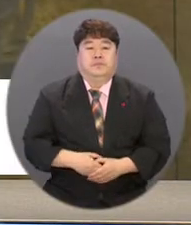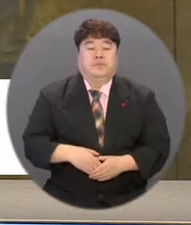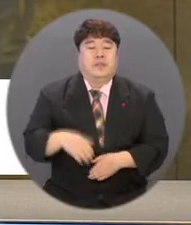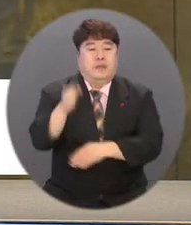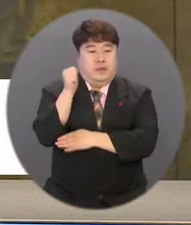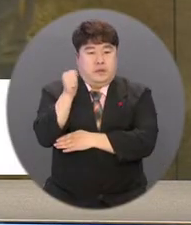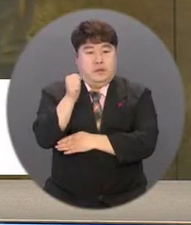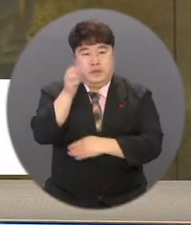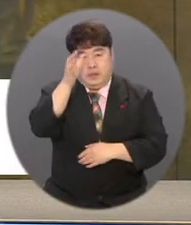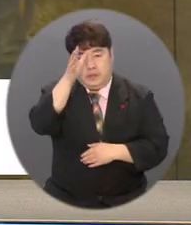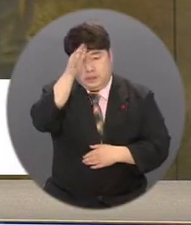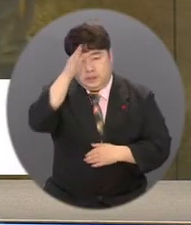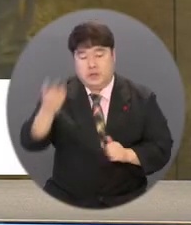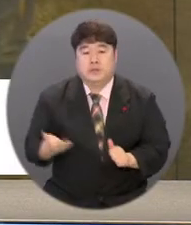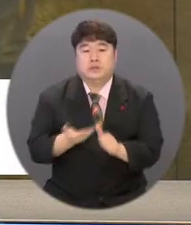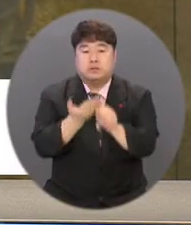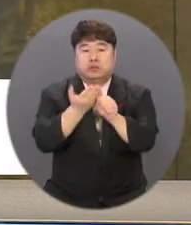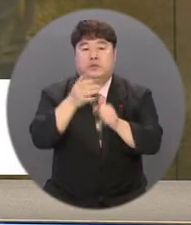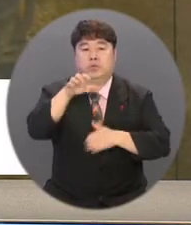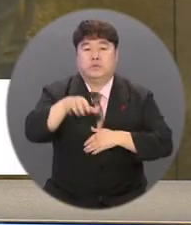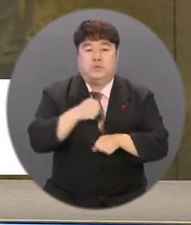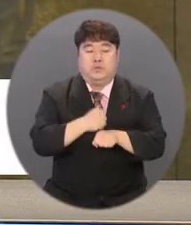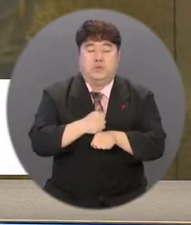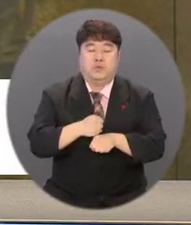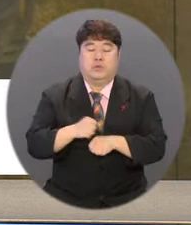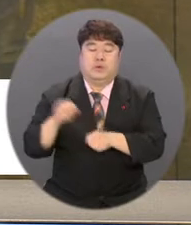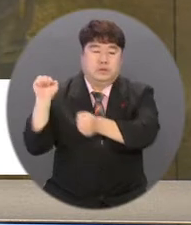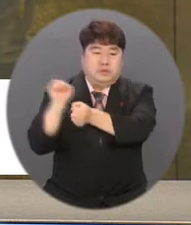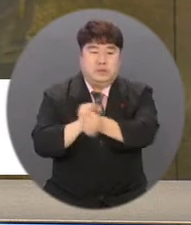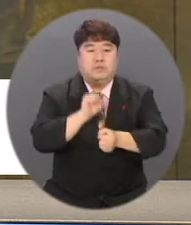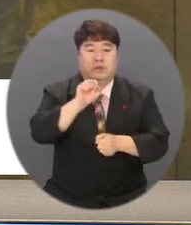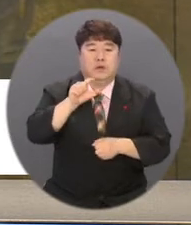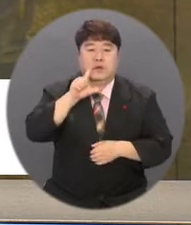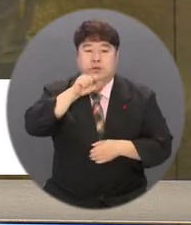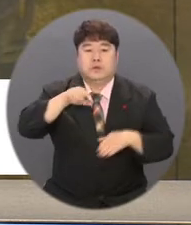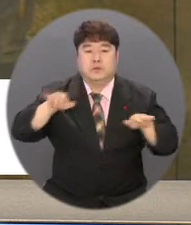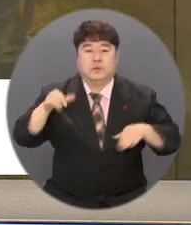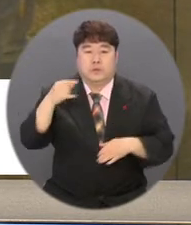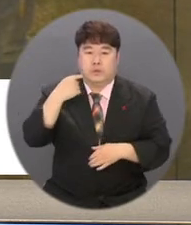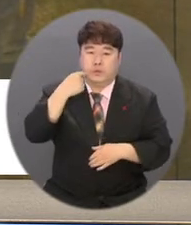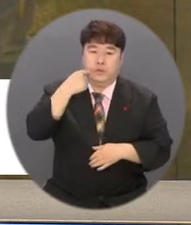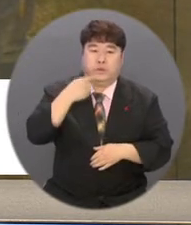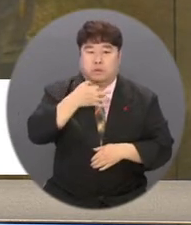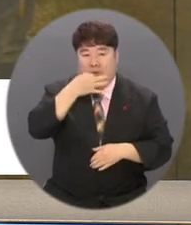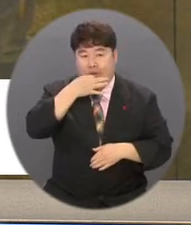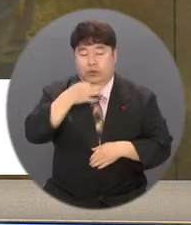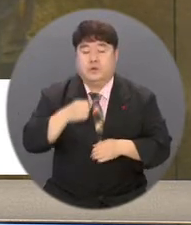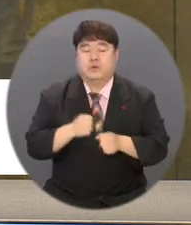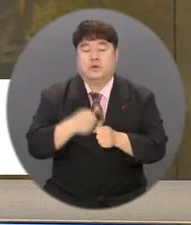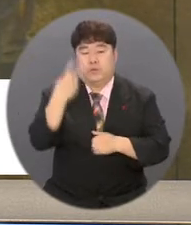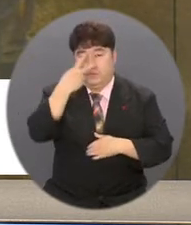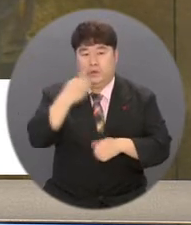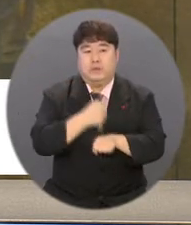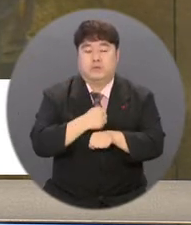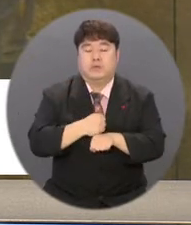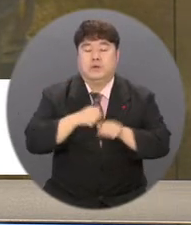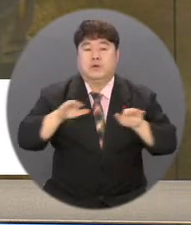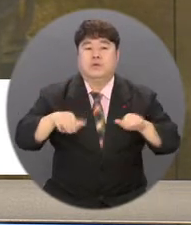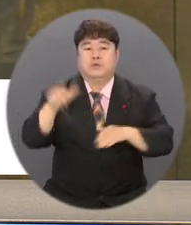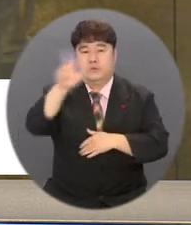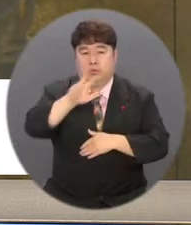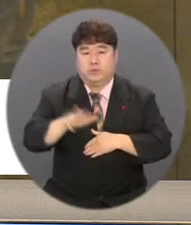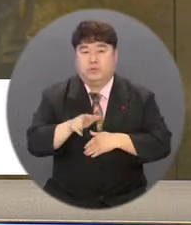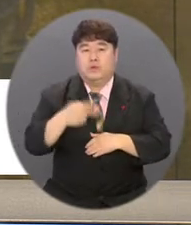영암의 닭을 기르는 농장에서도 고병원성 AI 의심 사례가 발생했습니다. 올 들어 전국 가금 농장에서